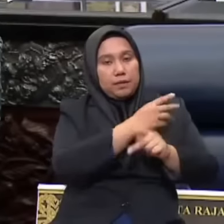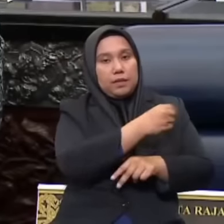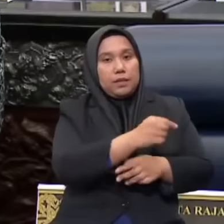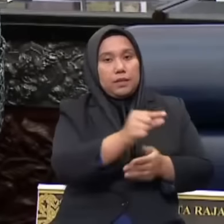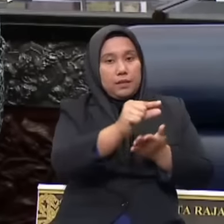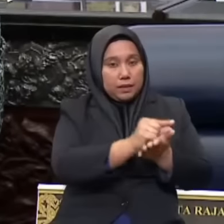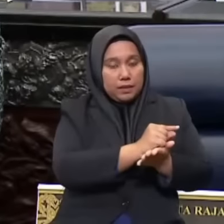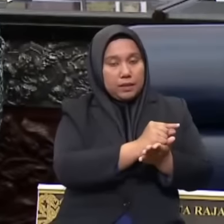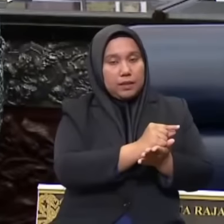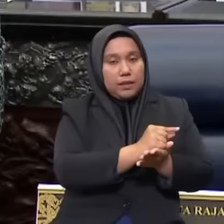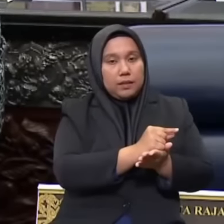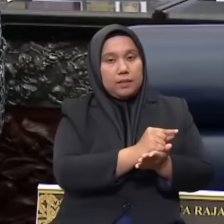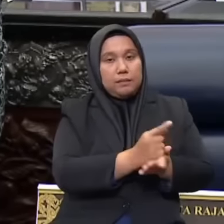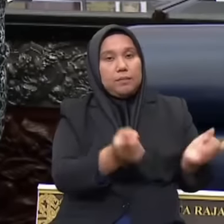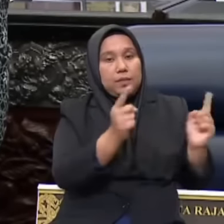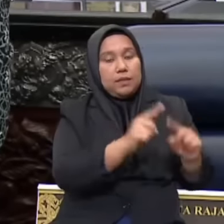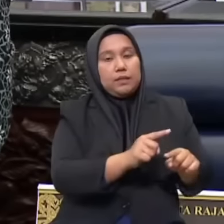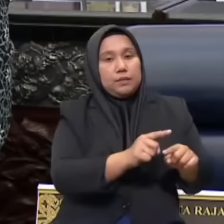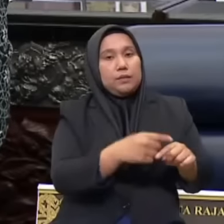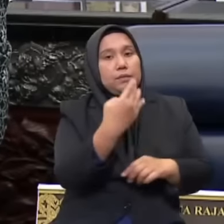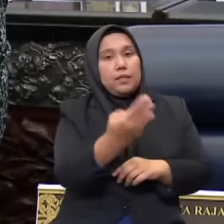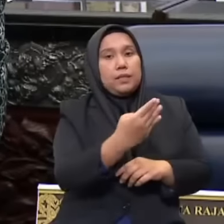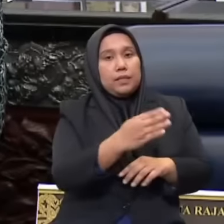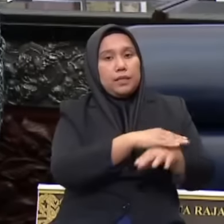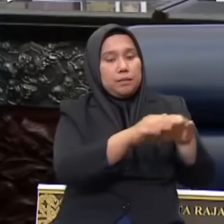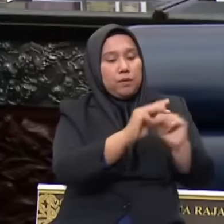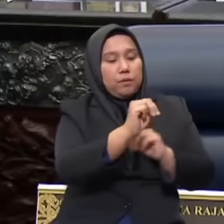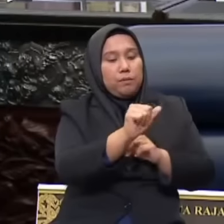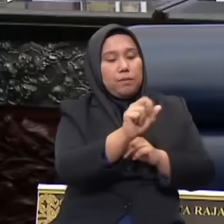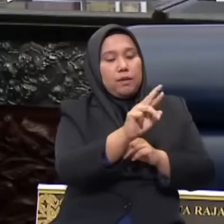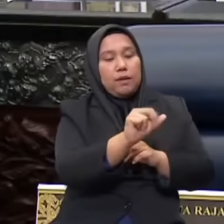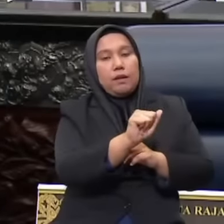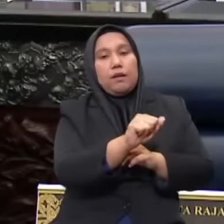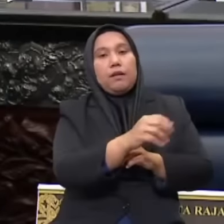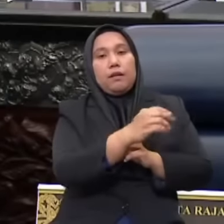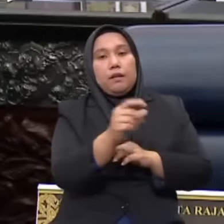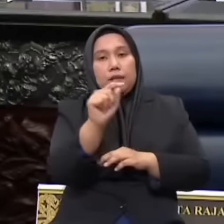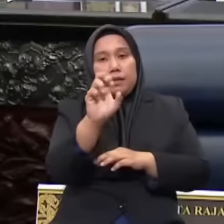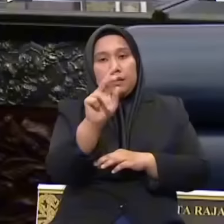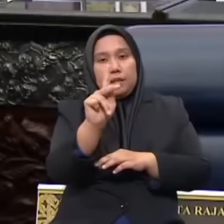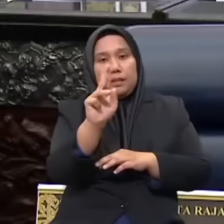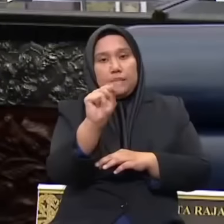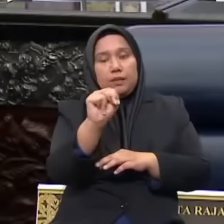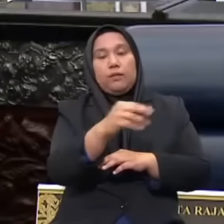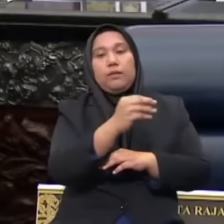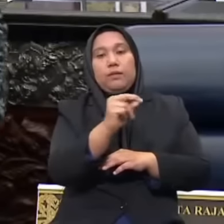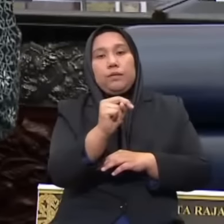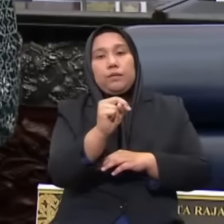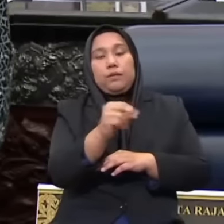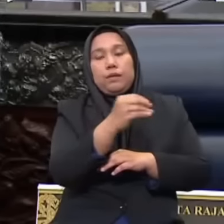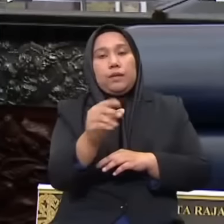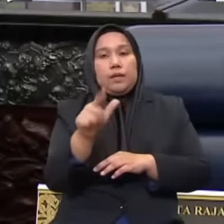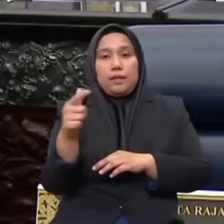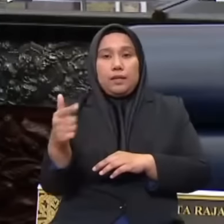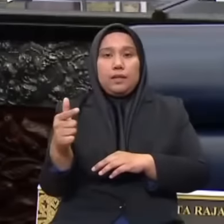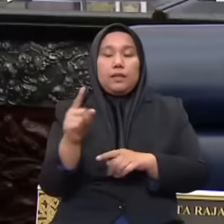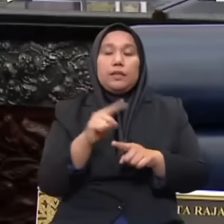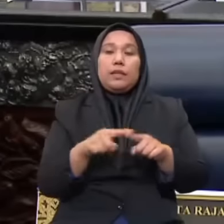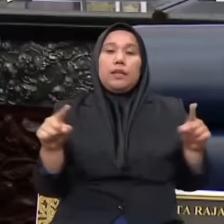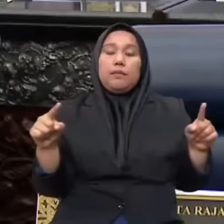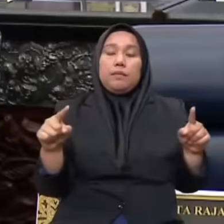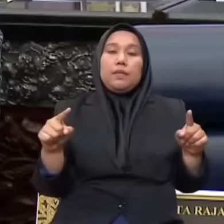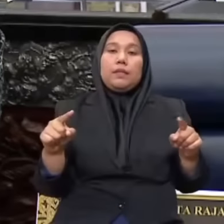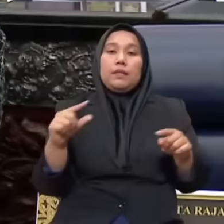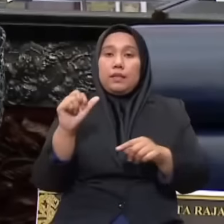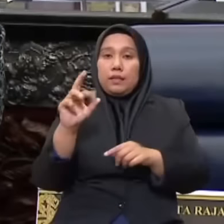seperti biasa di bawah MARA, di bawah TEKUN dan yang lain-lain. Tetapi kalau geran itu seperti yang